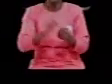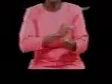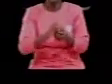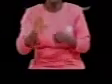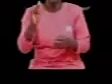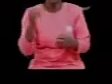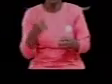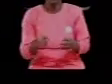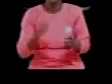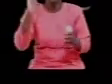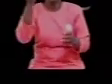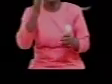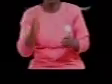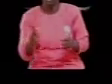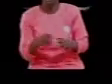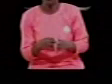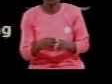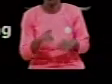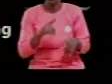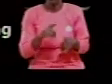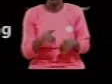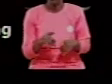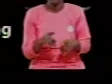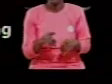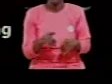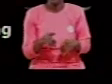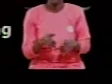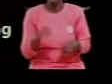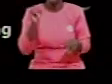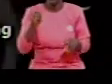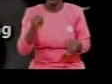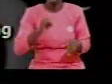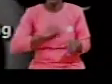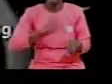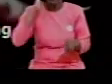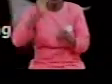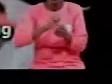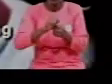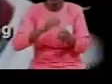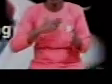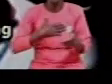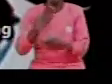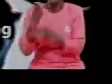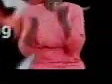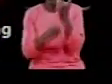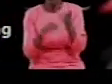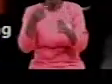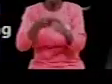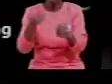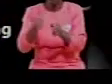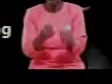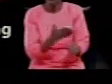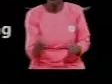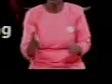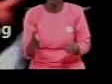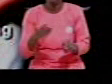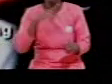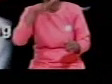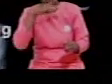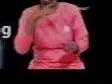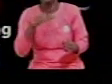وتمرد تؤكل بالسيف أيوة وهغسل إيدي دول أيوة وهغسل إيدي دول من كل حاجة لو وسط